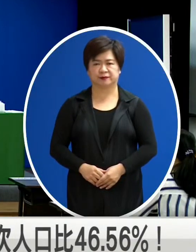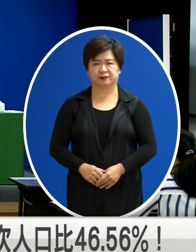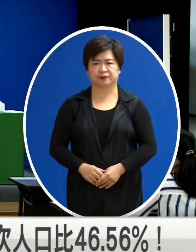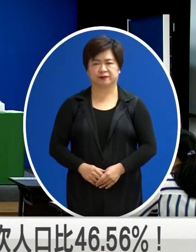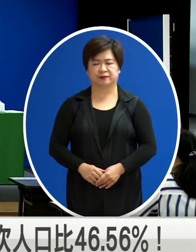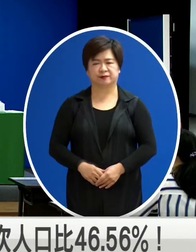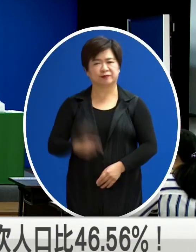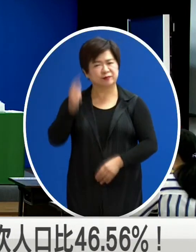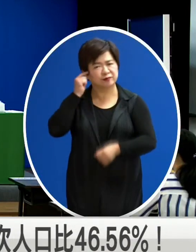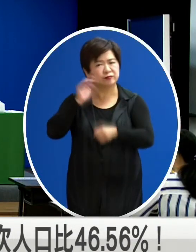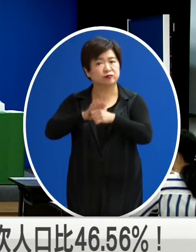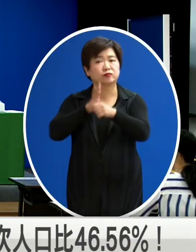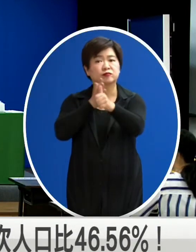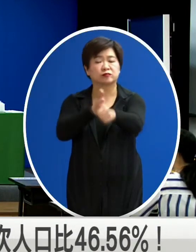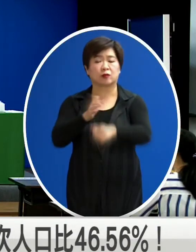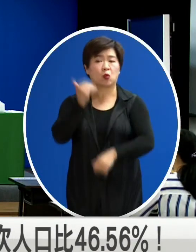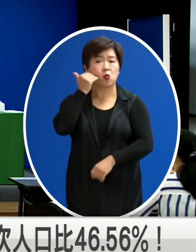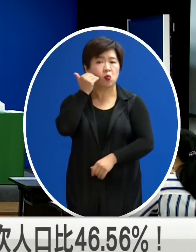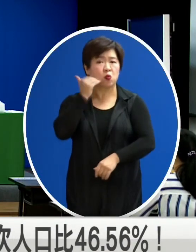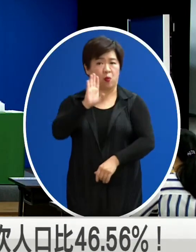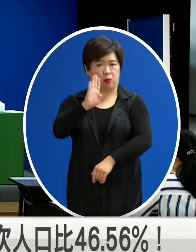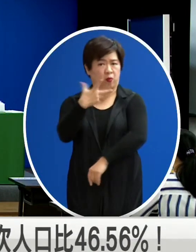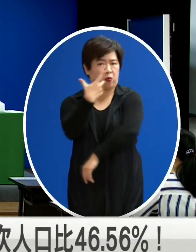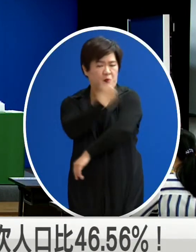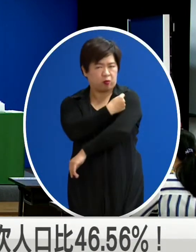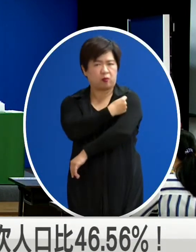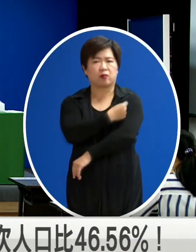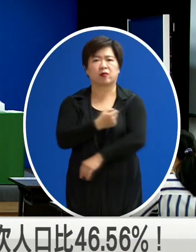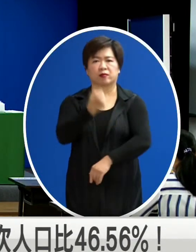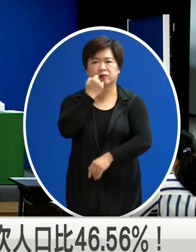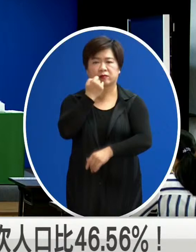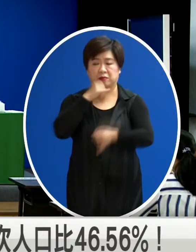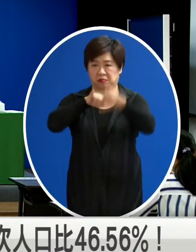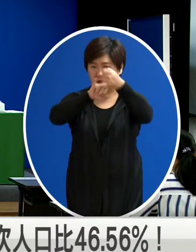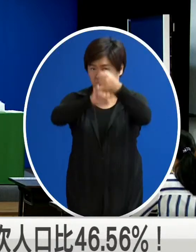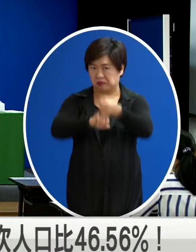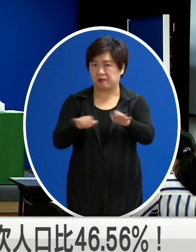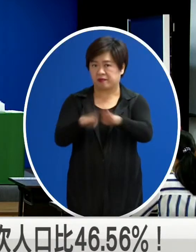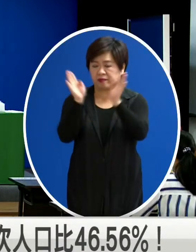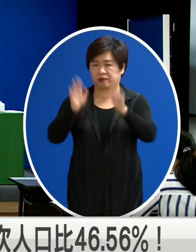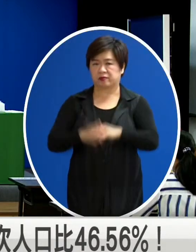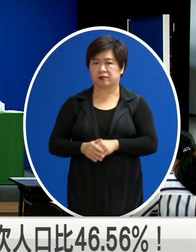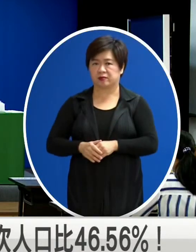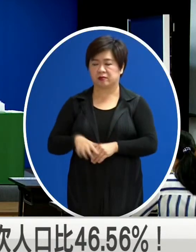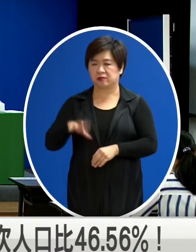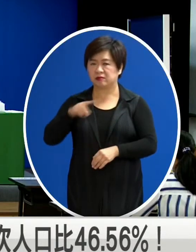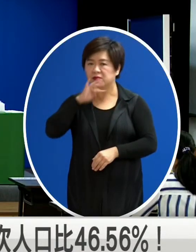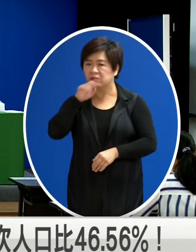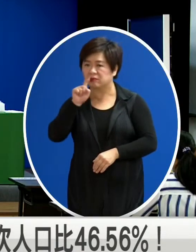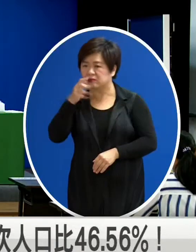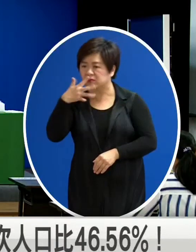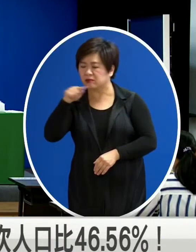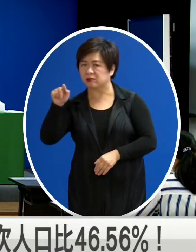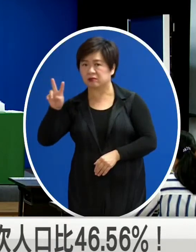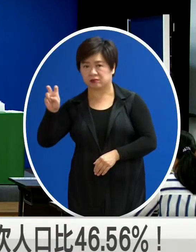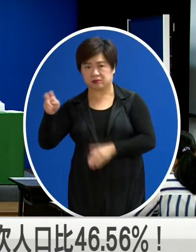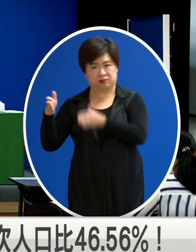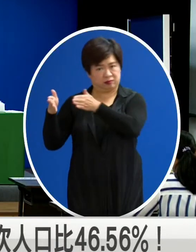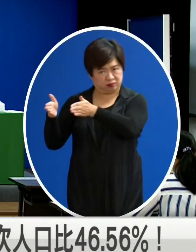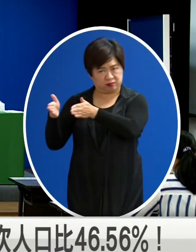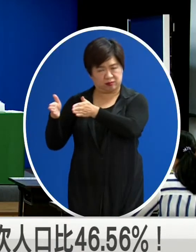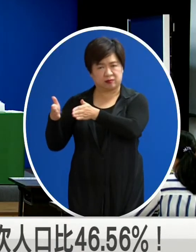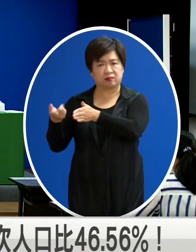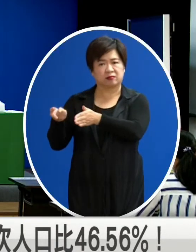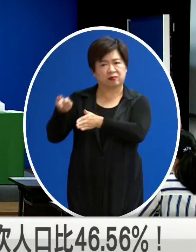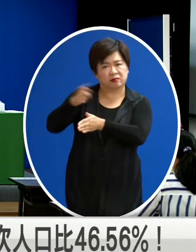或者再补问一下，那如果我们 BNT 开放在平台施打，会先是施打18到22岁这个族群，然后